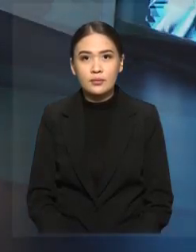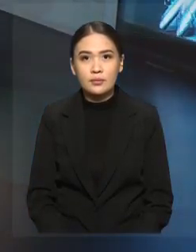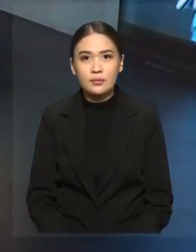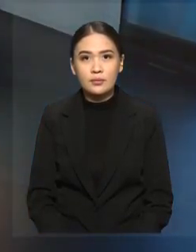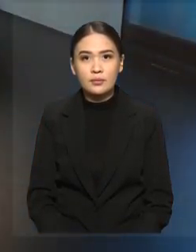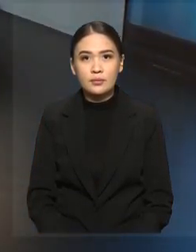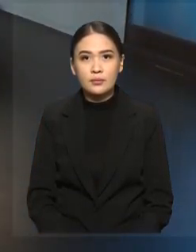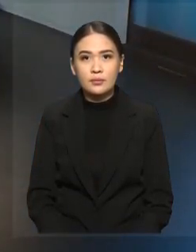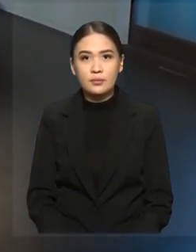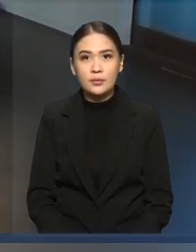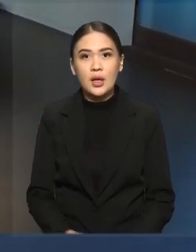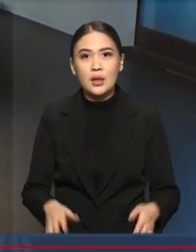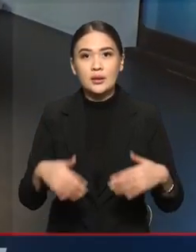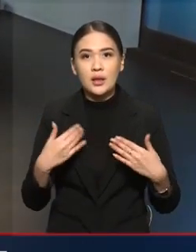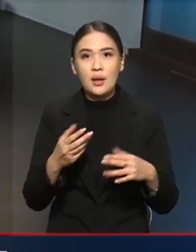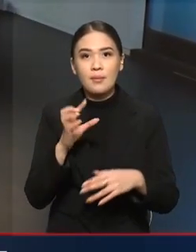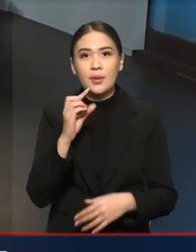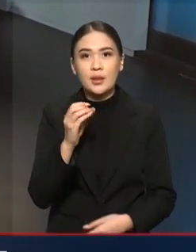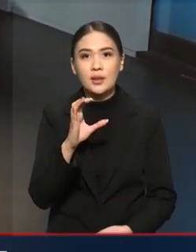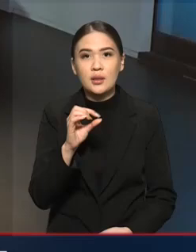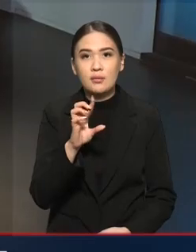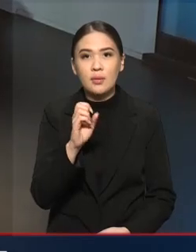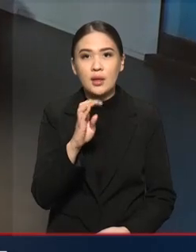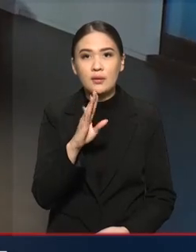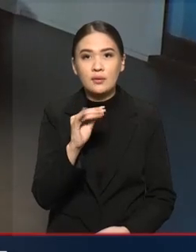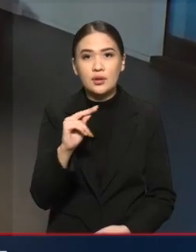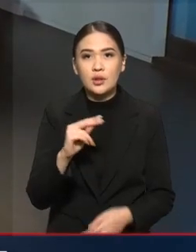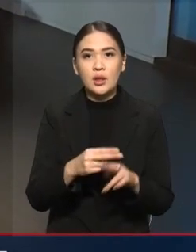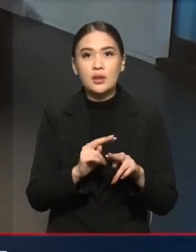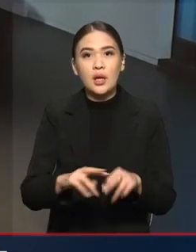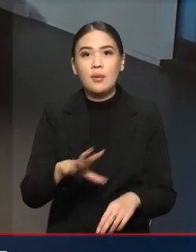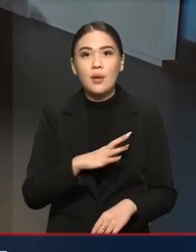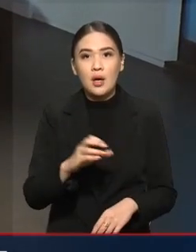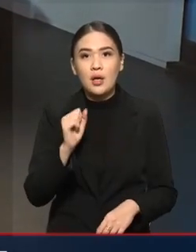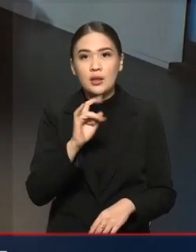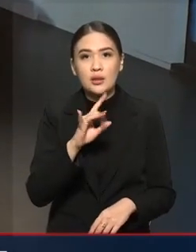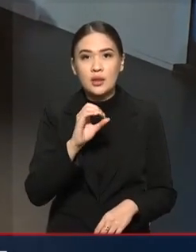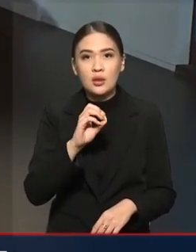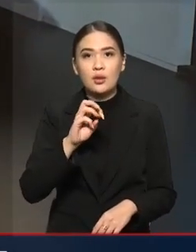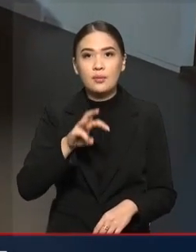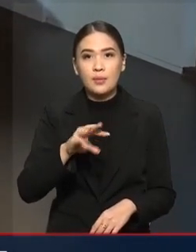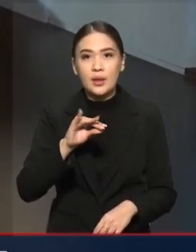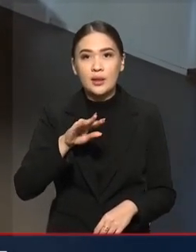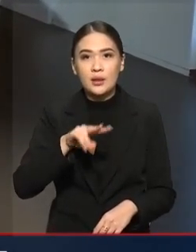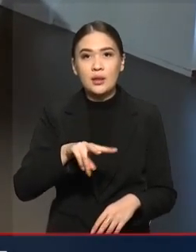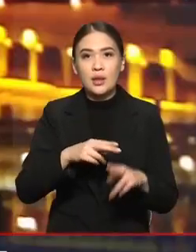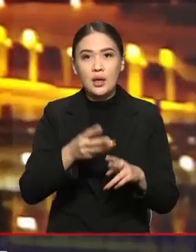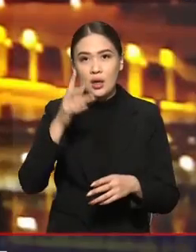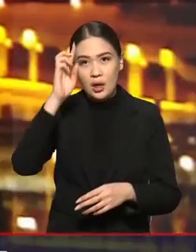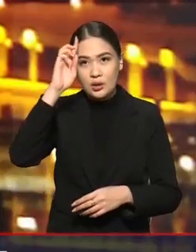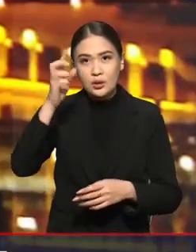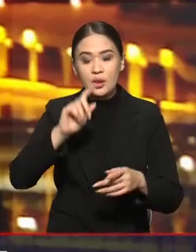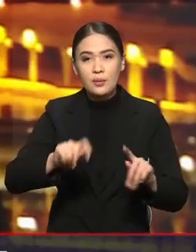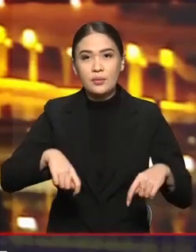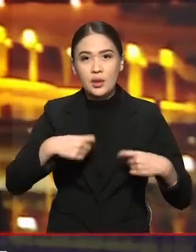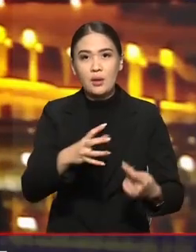интервью Здравствуйте канат бесим баевич На каких условиях предприятие арсе митр было передано в собственность государства Какая